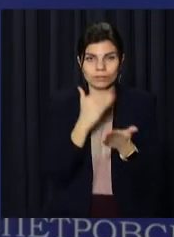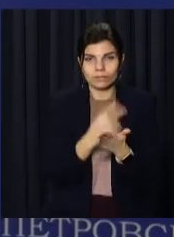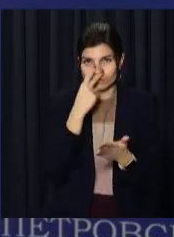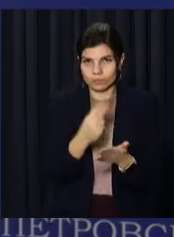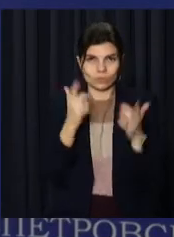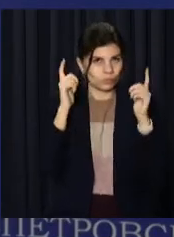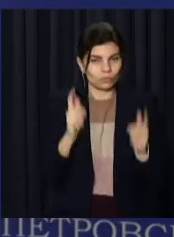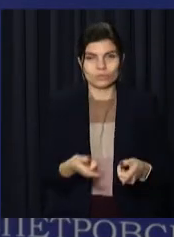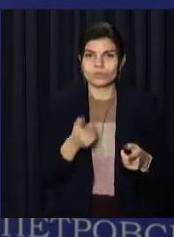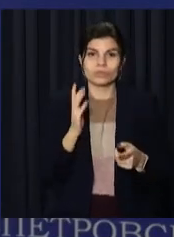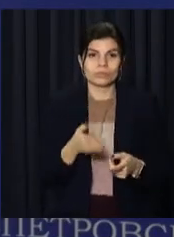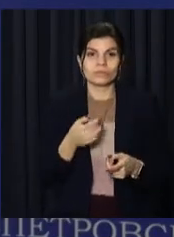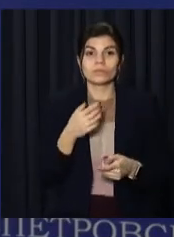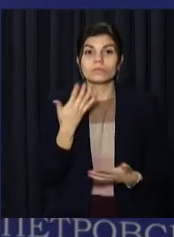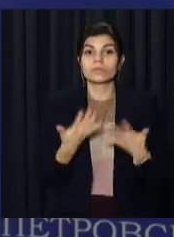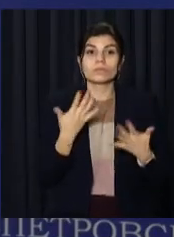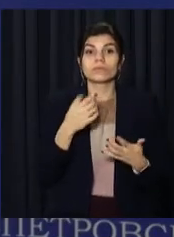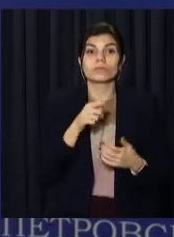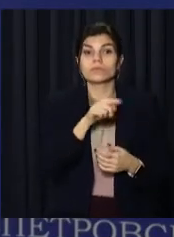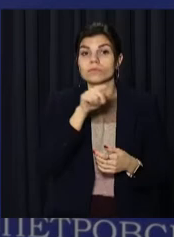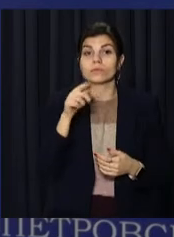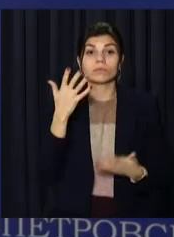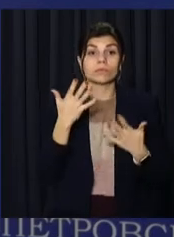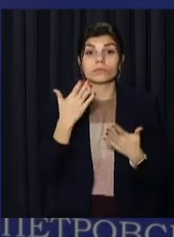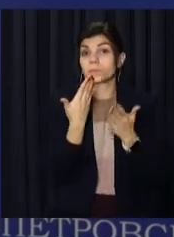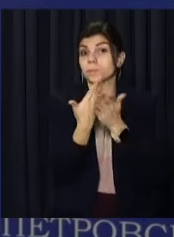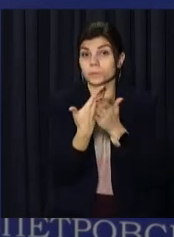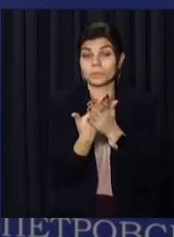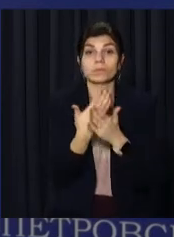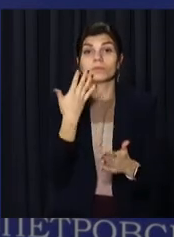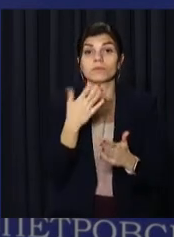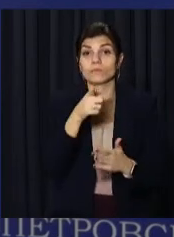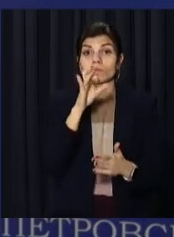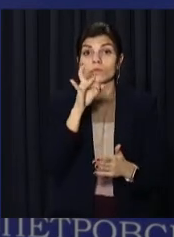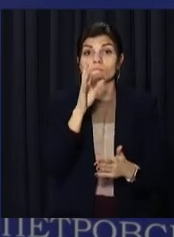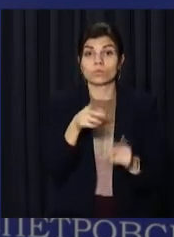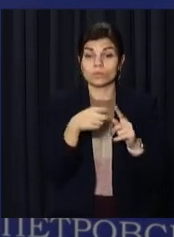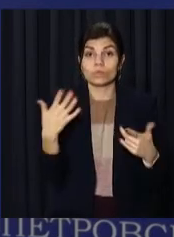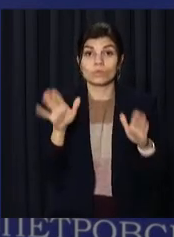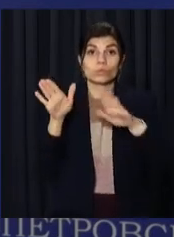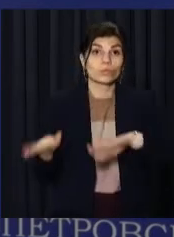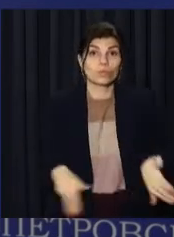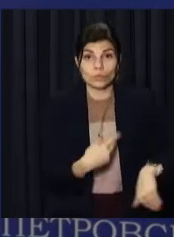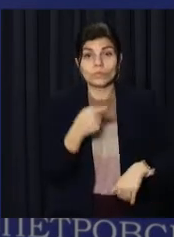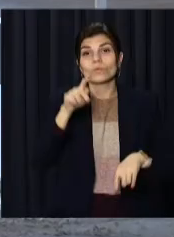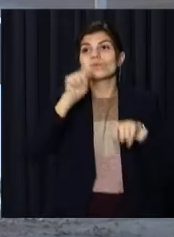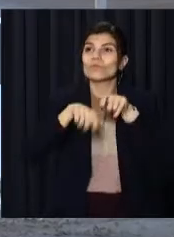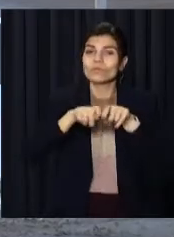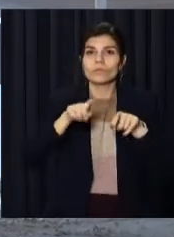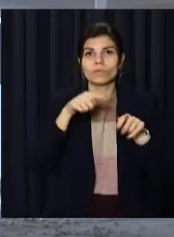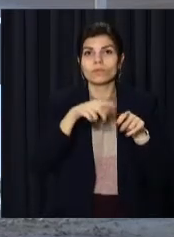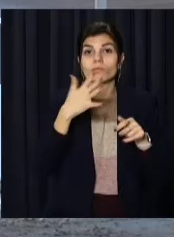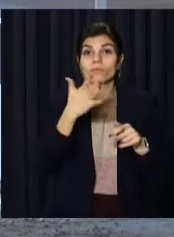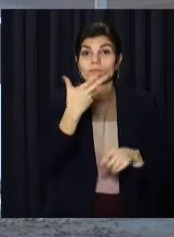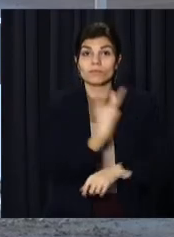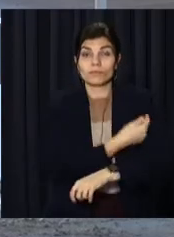закінчується термін дії сертифікатів, просто не буде підвантажуватися QR-код і він буде просто недійсний, коли буде проходити перевірка.